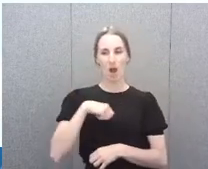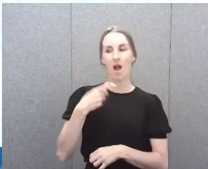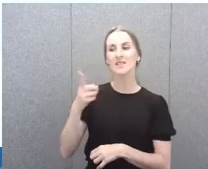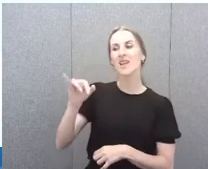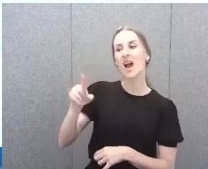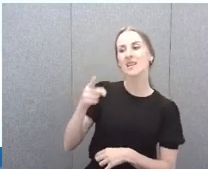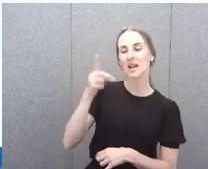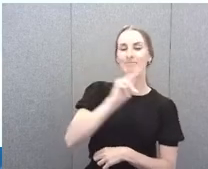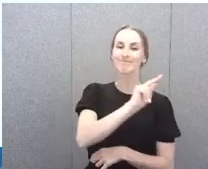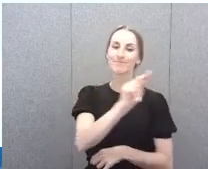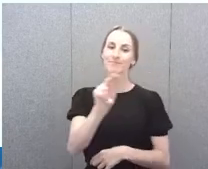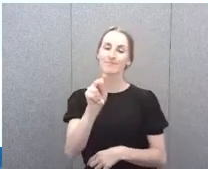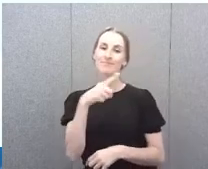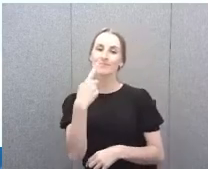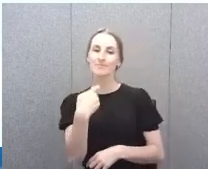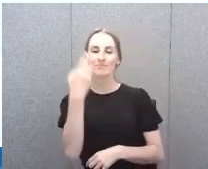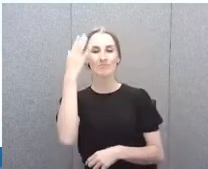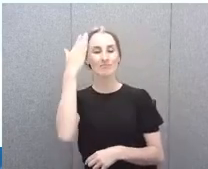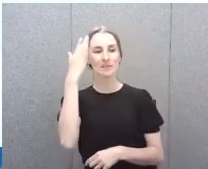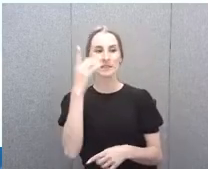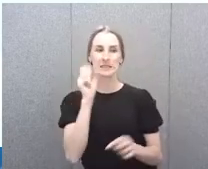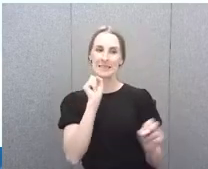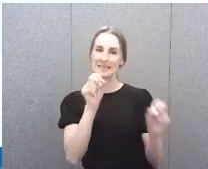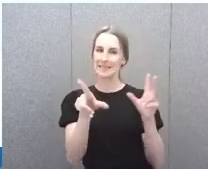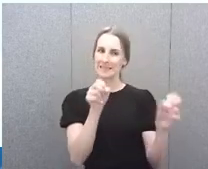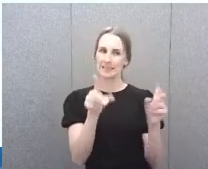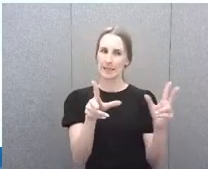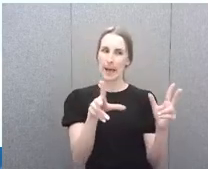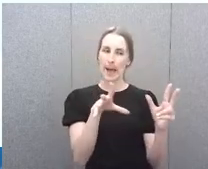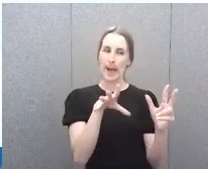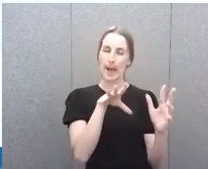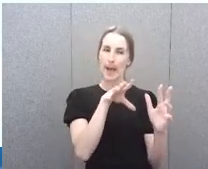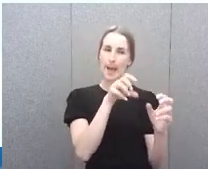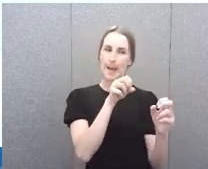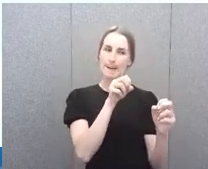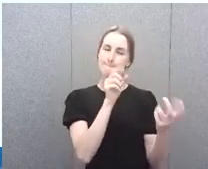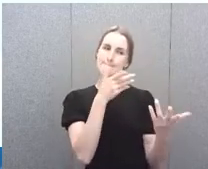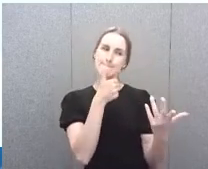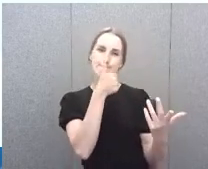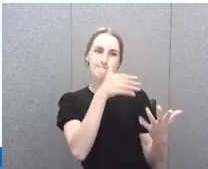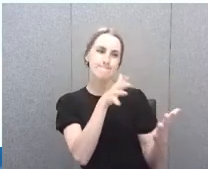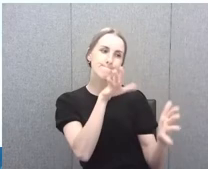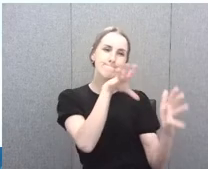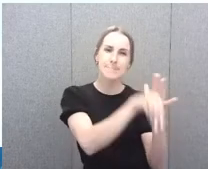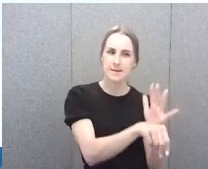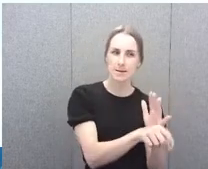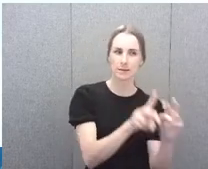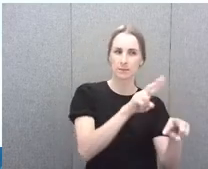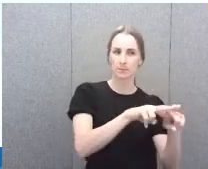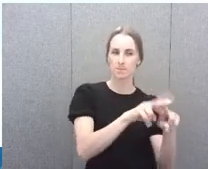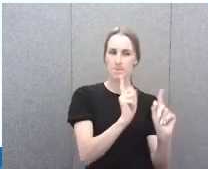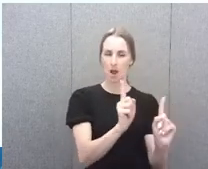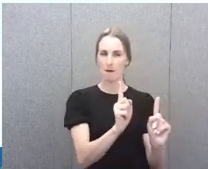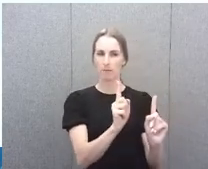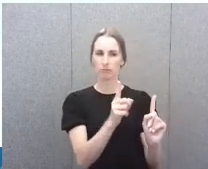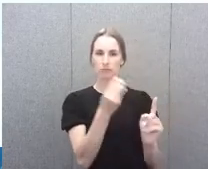я понимаю, что и Даля, вот вы сказала то, что большой риск оказаться в ловушке. Что